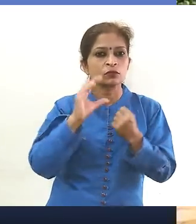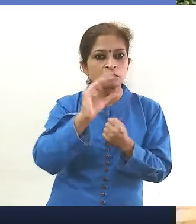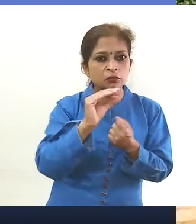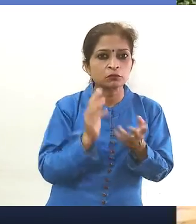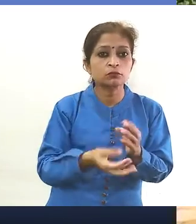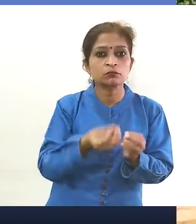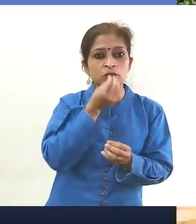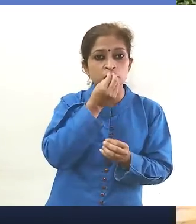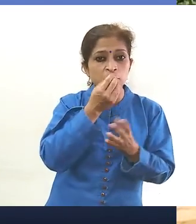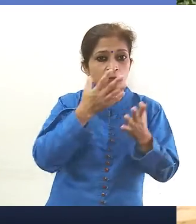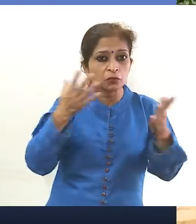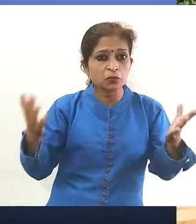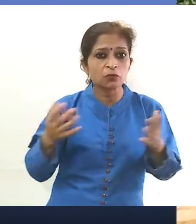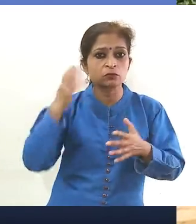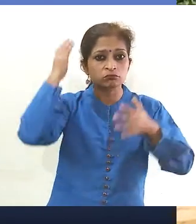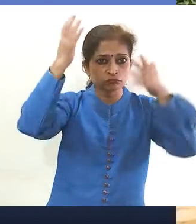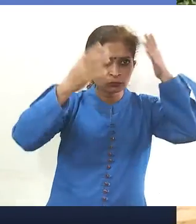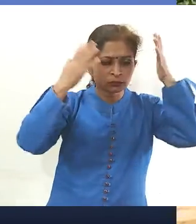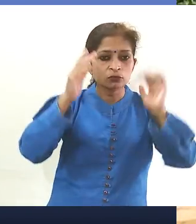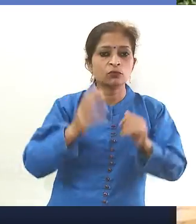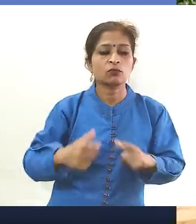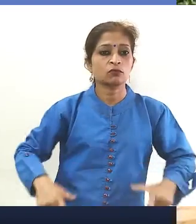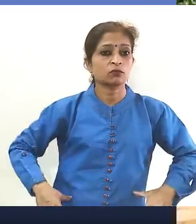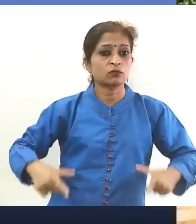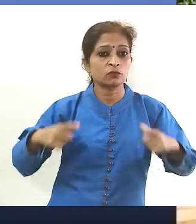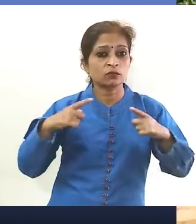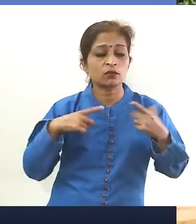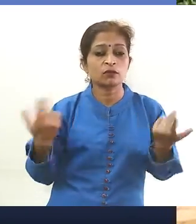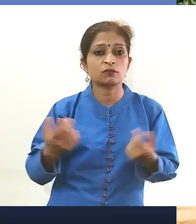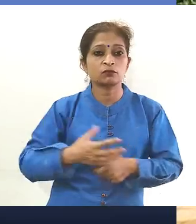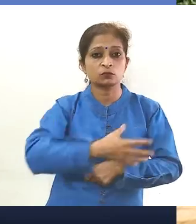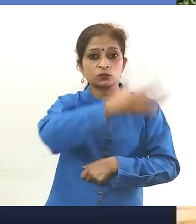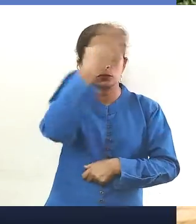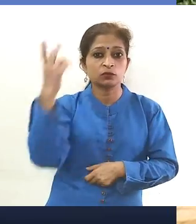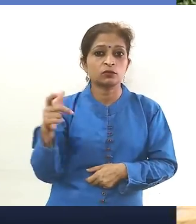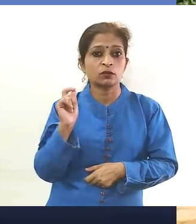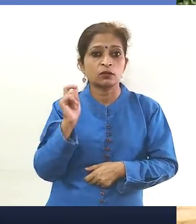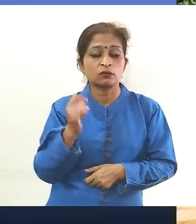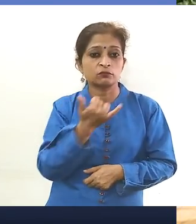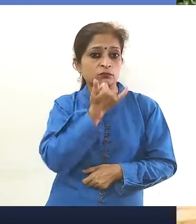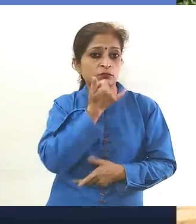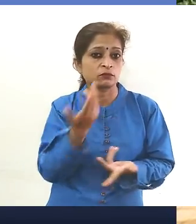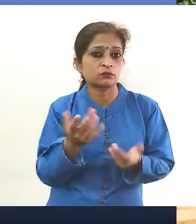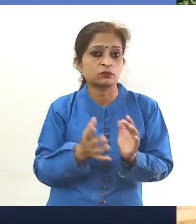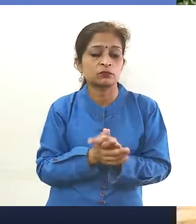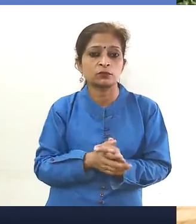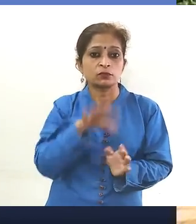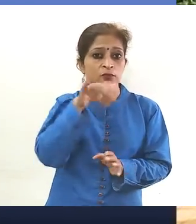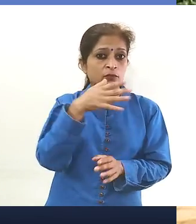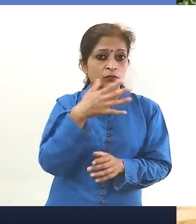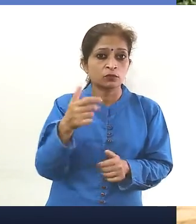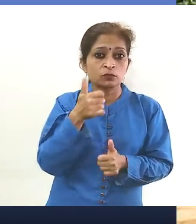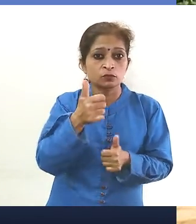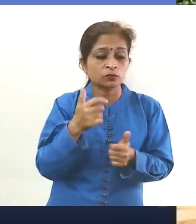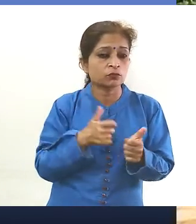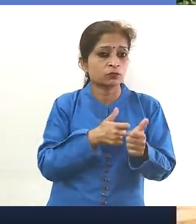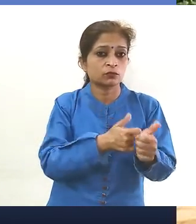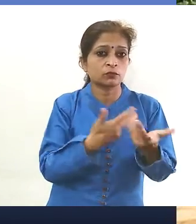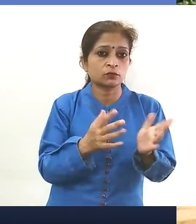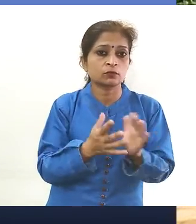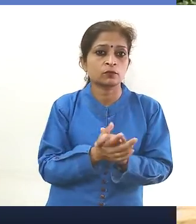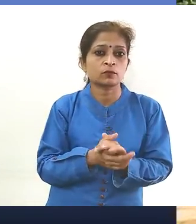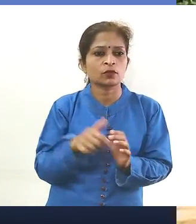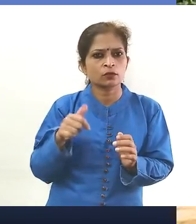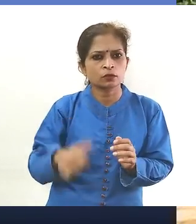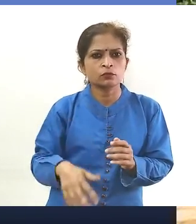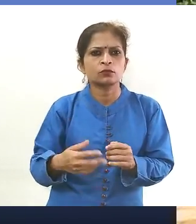ईटिंग, स्ट्रेस, अनहेल्दी लाइफ स्टाइल। तो ये 3 अभ्यास ऐसे, दोनों पैरों से जो ना कर पाए तो एक एक पैर से भी